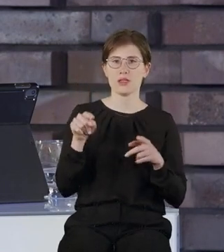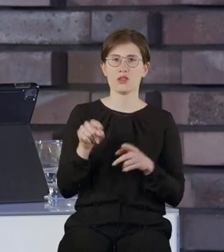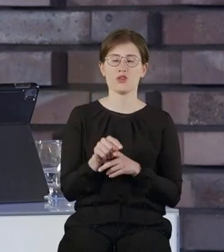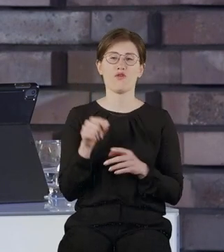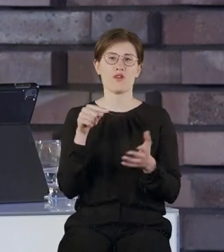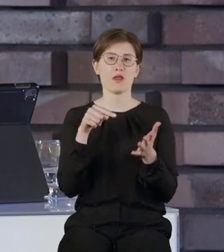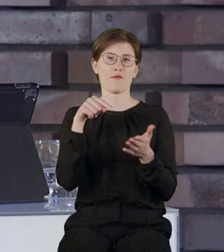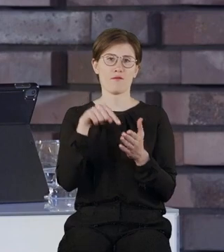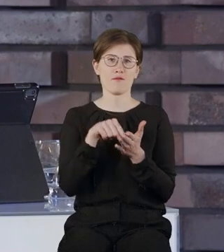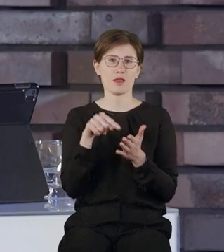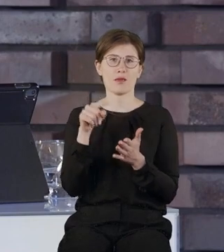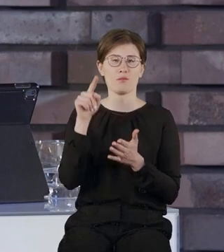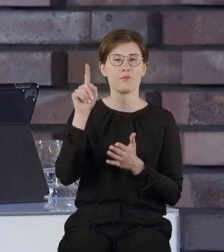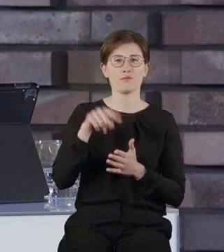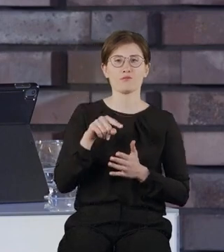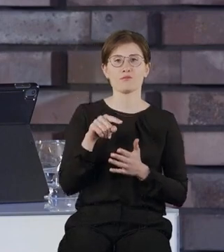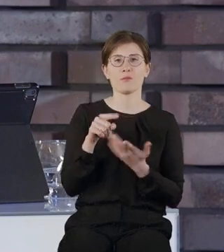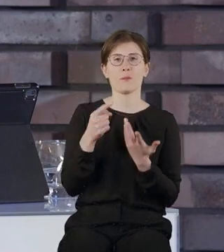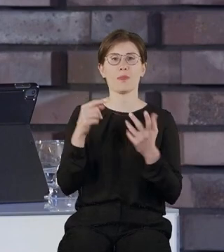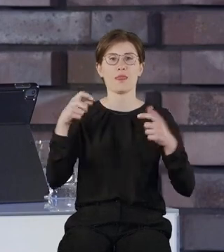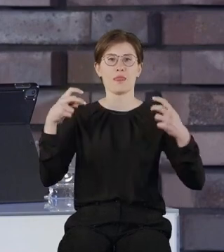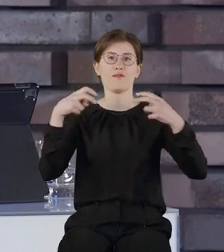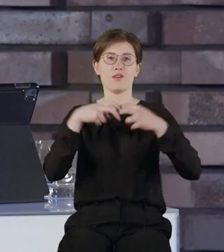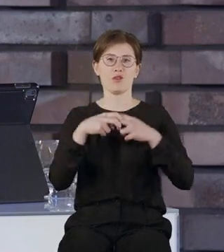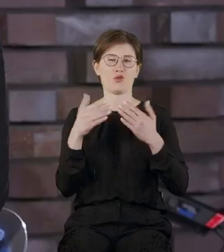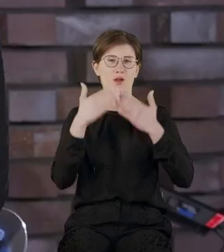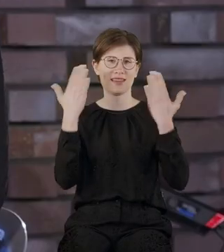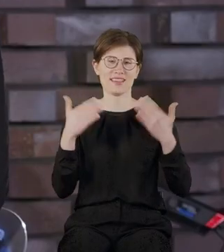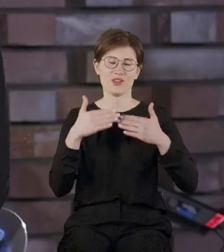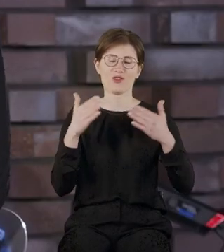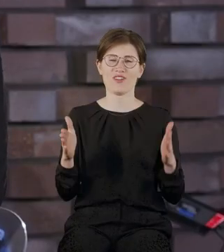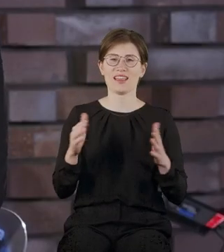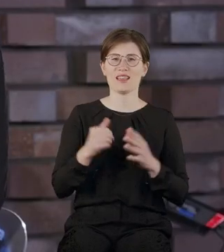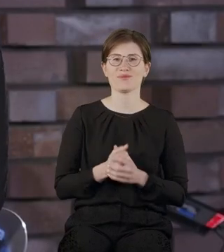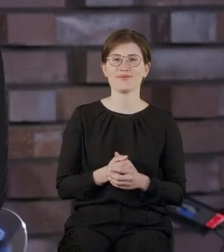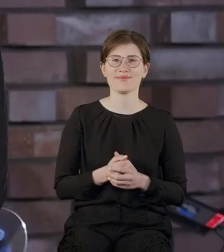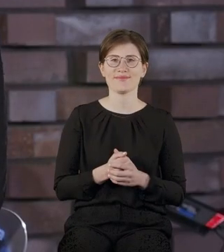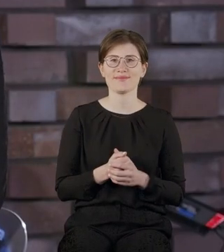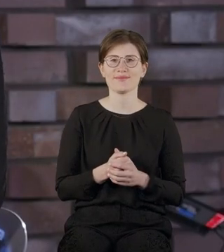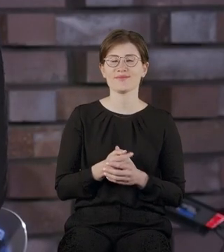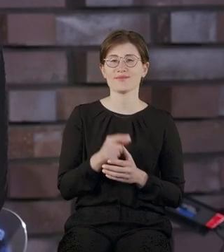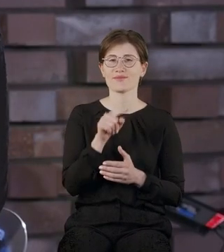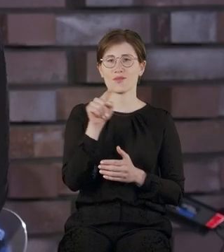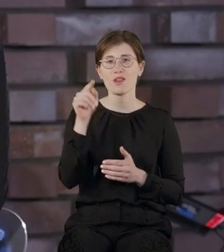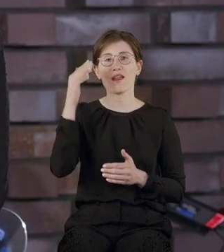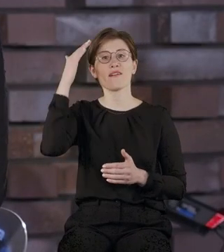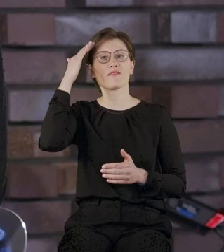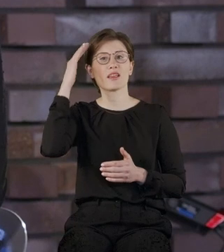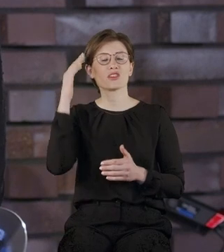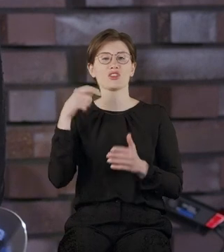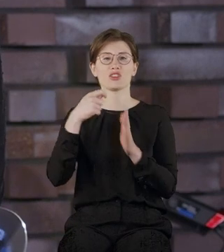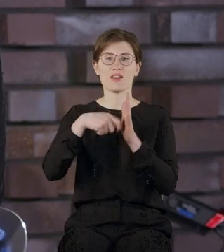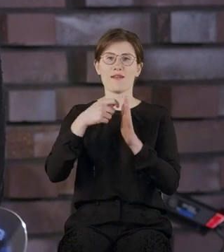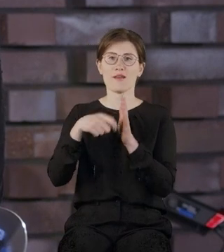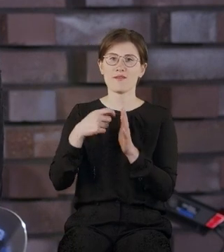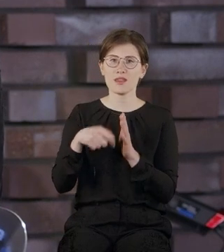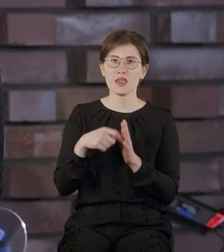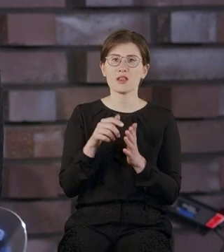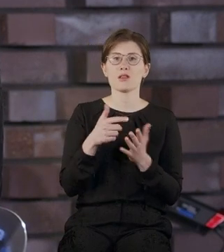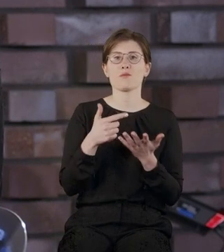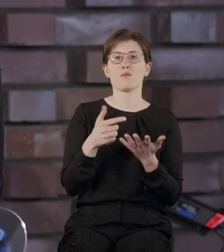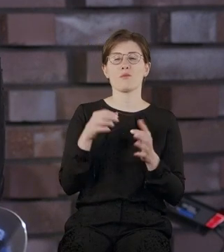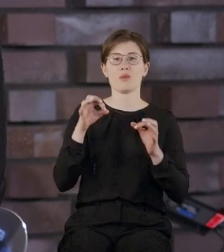usedu.pl/kandydat w zakładce informacje o wirtualnym Dniu Otwartym. Musicie wiedzieć, że większość materiałów filmowych publikowanych